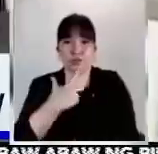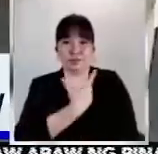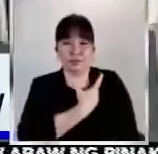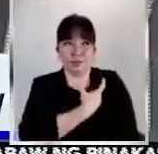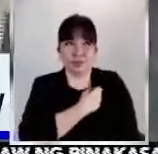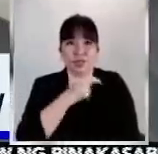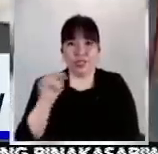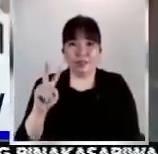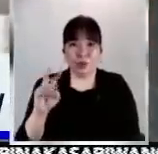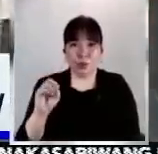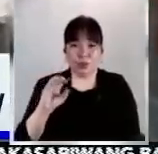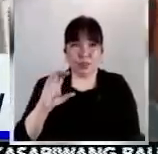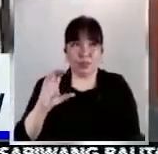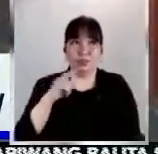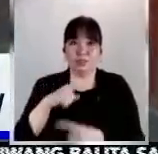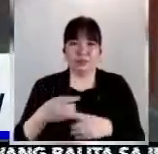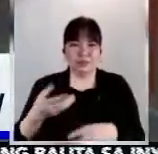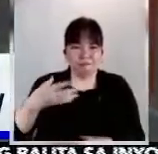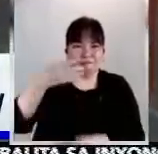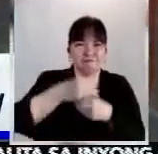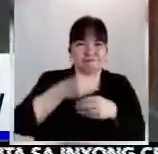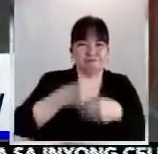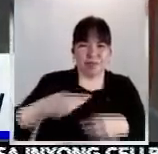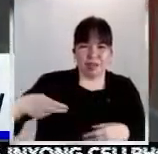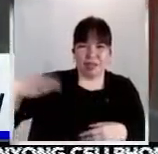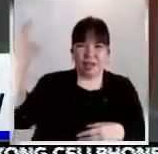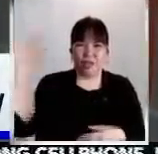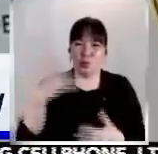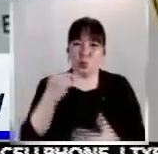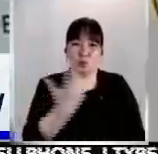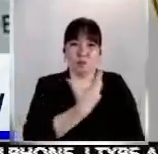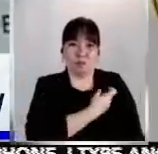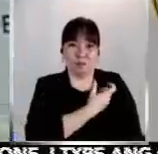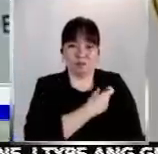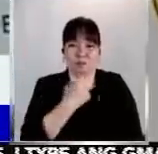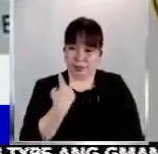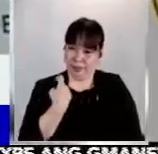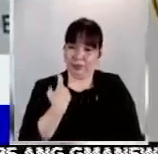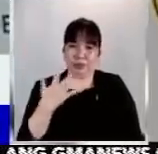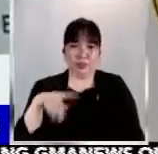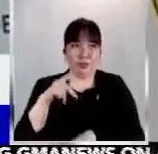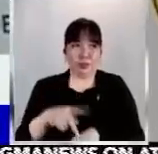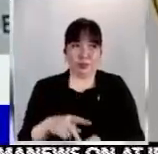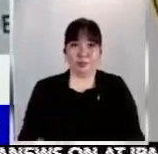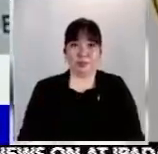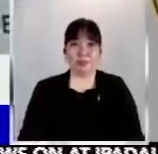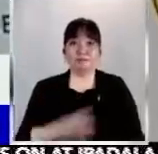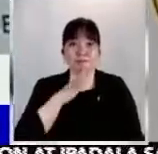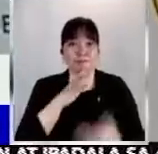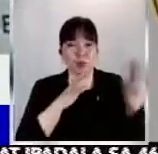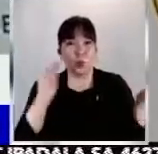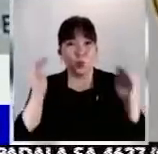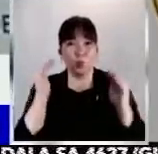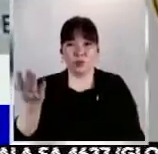NVOC, tumaas kamakailan ang bilang ng mga nagpapabakuna sa bansa. Iko-compare natin nung doon sa yung